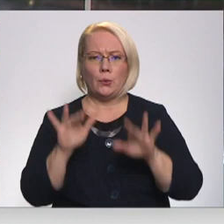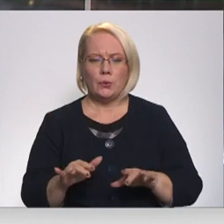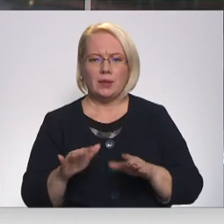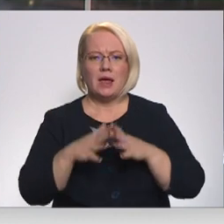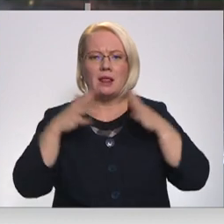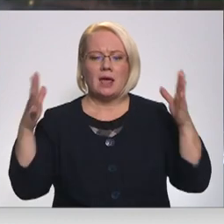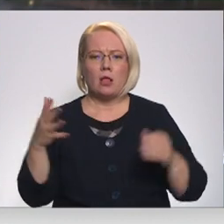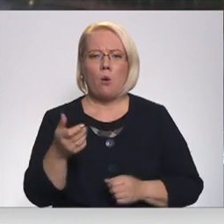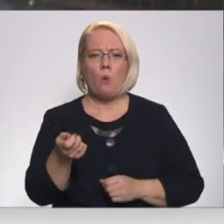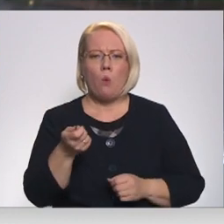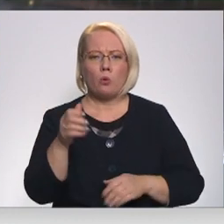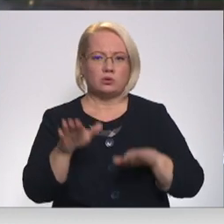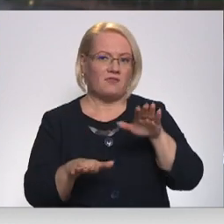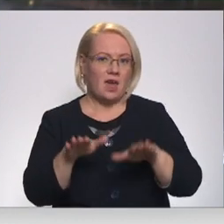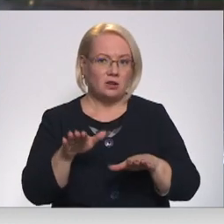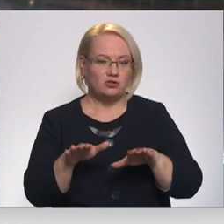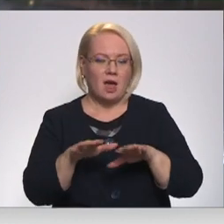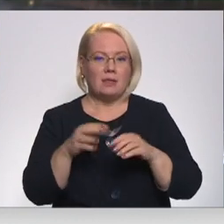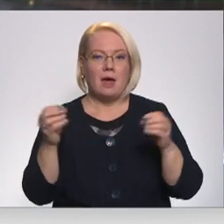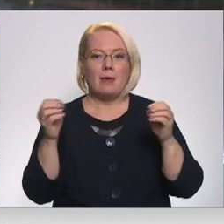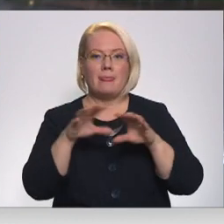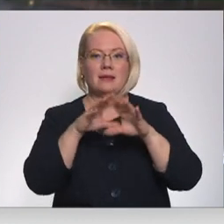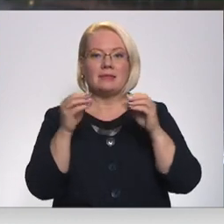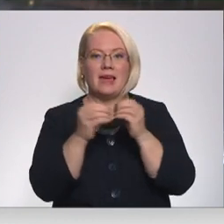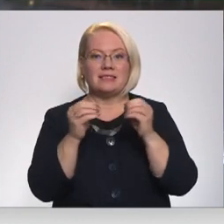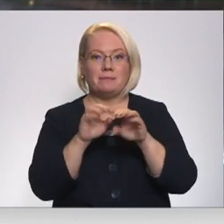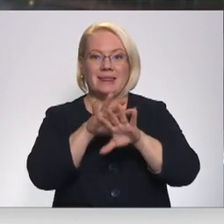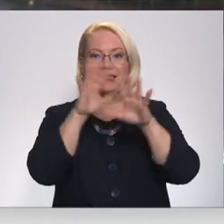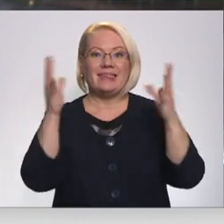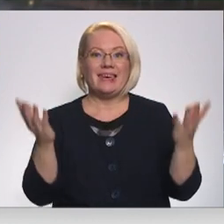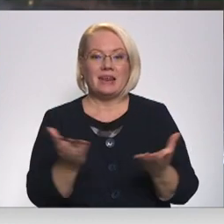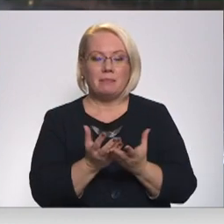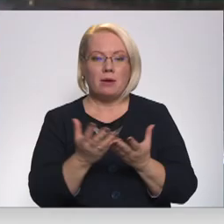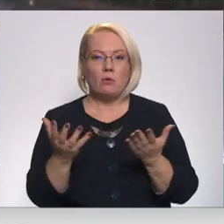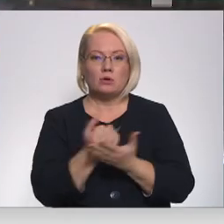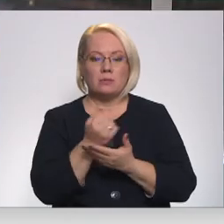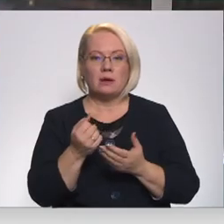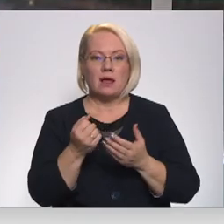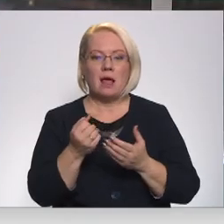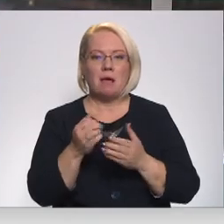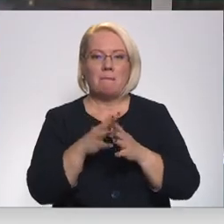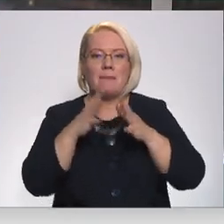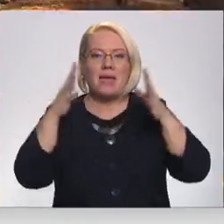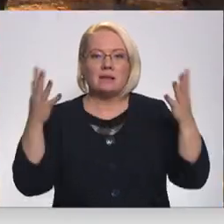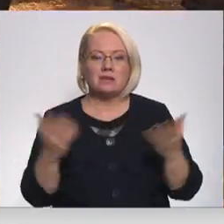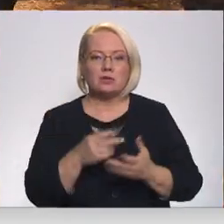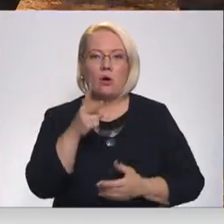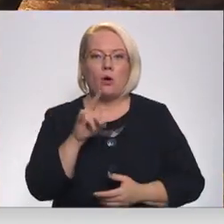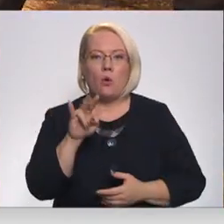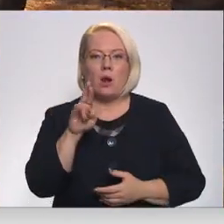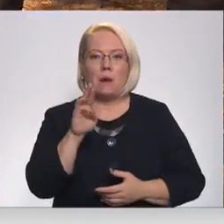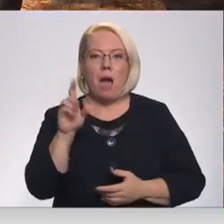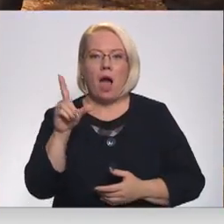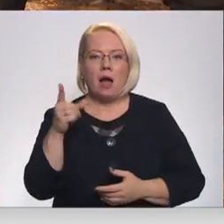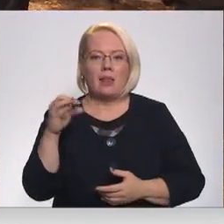lielo ogu svēršana. 10 ķirbju konkurencē uzvarēja milzis no Kurmāles pagasta. Liela ķirbju skate